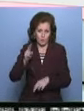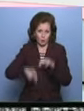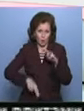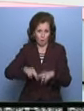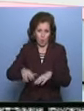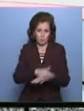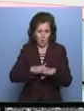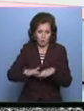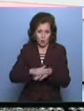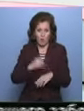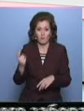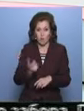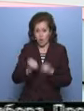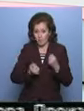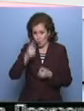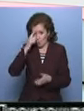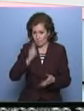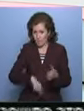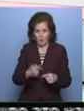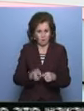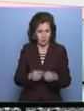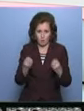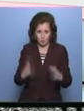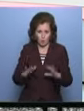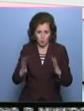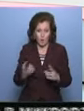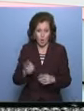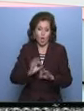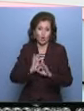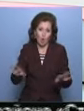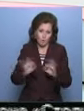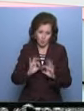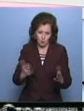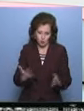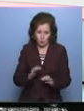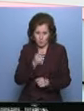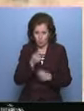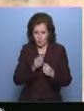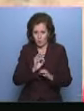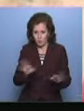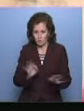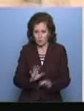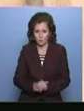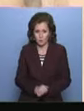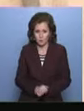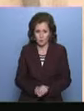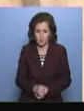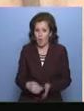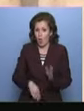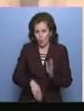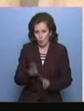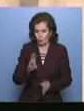площадки. Владельцы авто уверены, это не просто случайность. Их доводы в репортаже Елены Риверчук. Лучше бы не